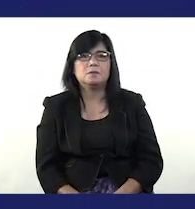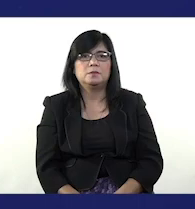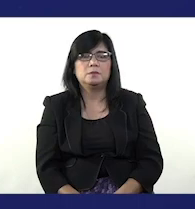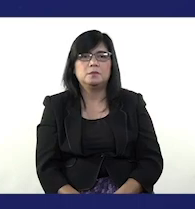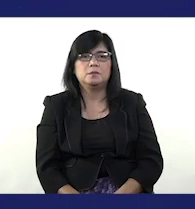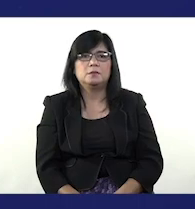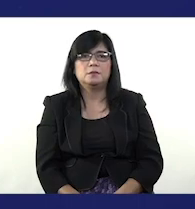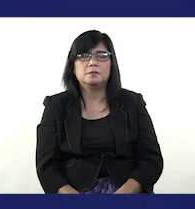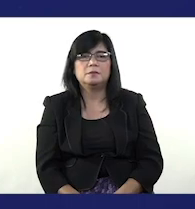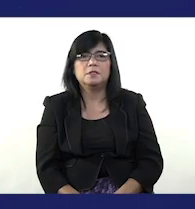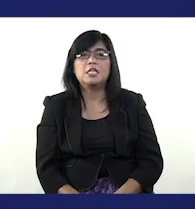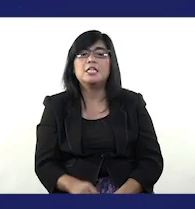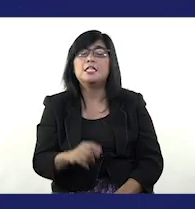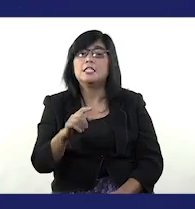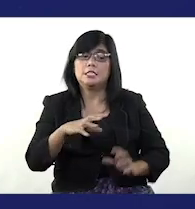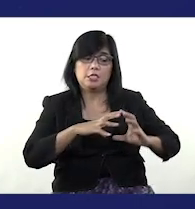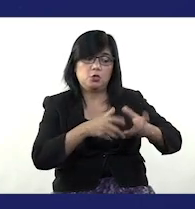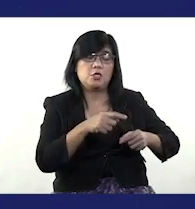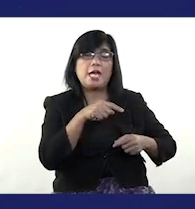Hai namun di dunia ini